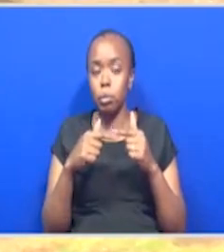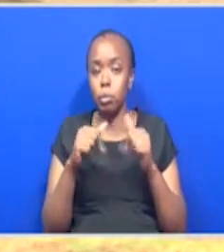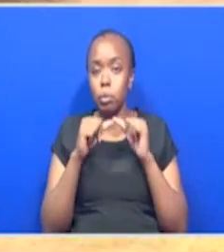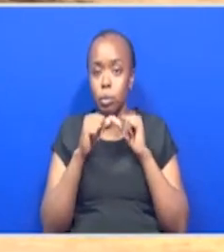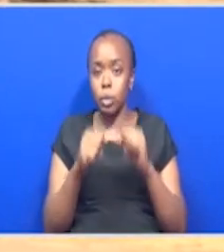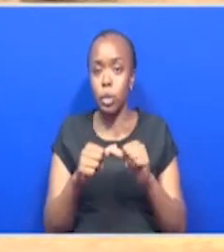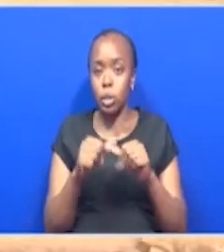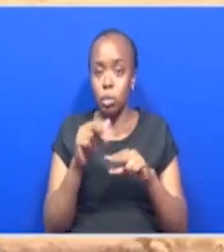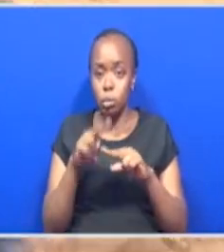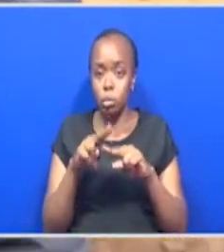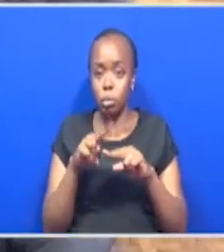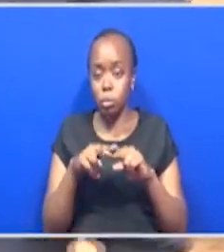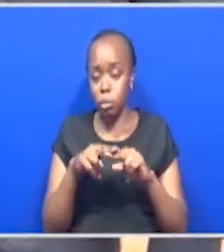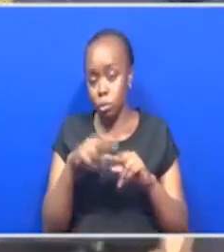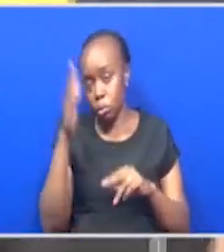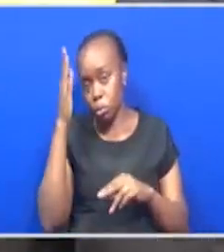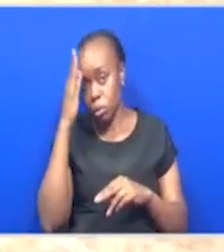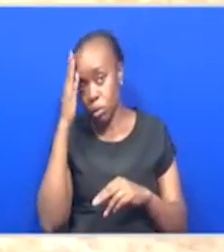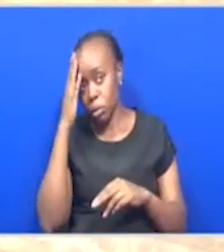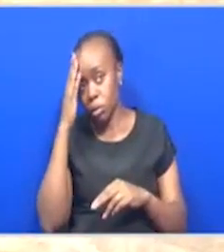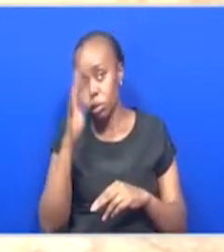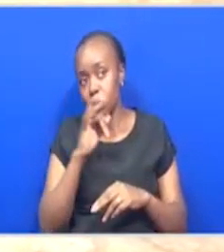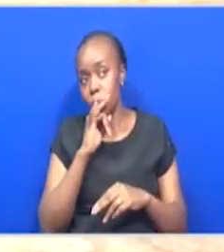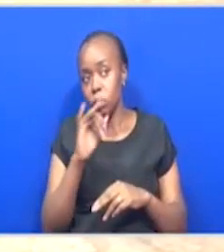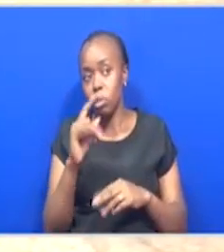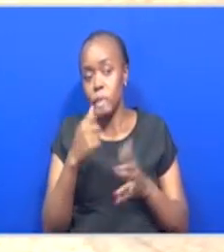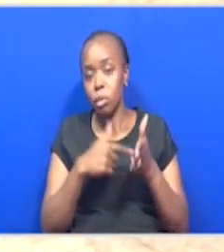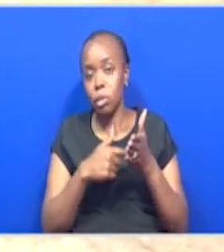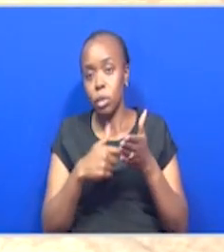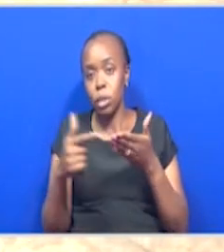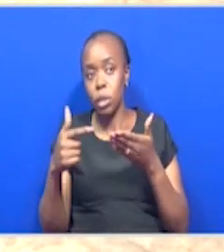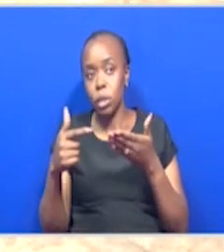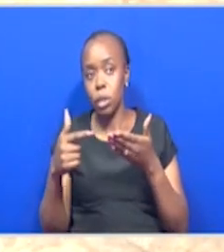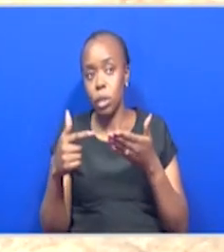Ninakaa pale kwa sababu najua ni just a week. Alafu